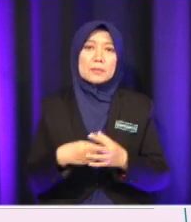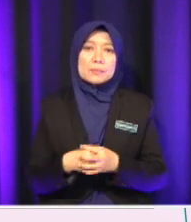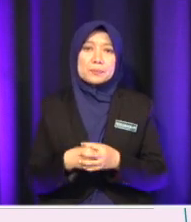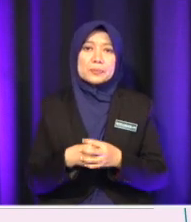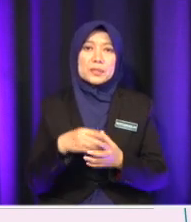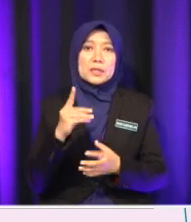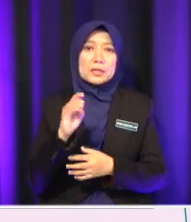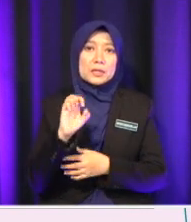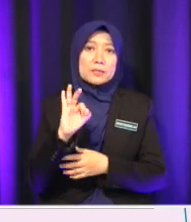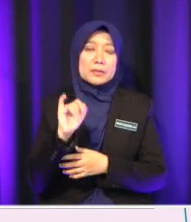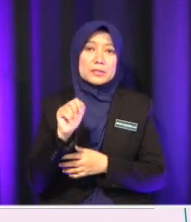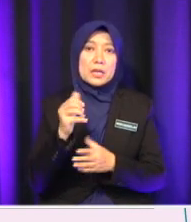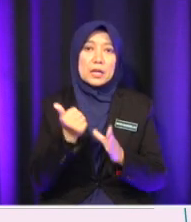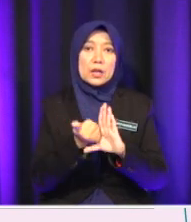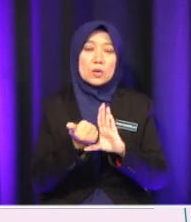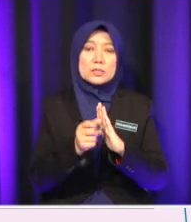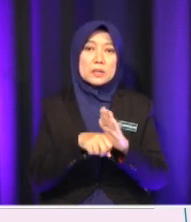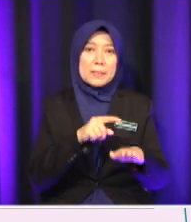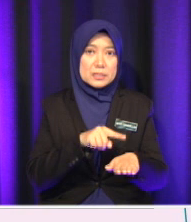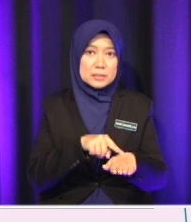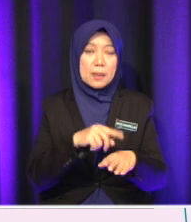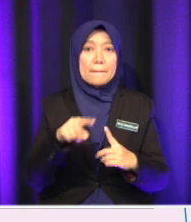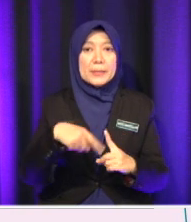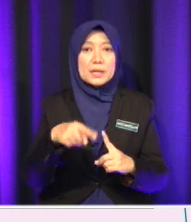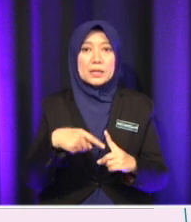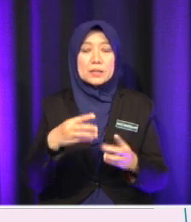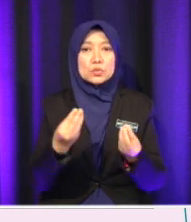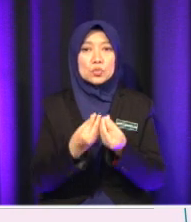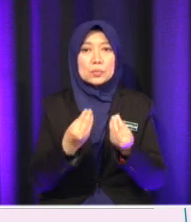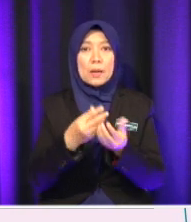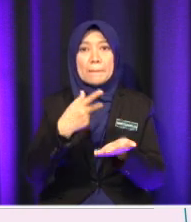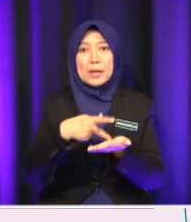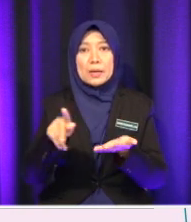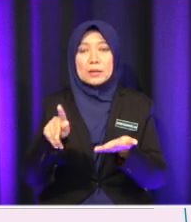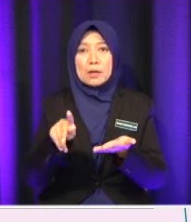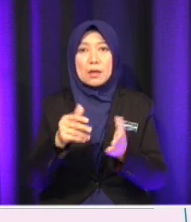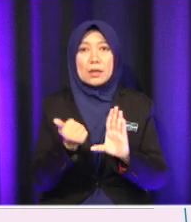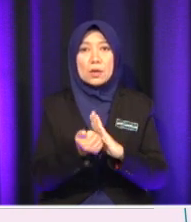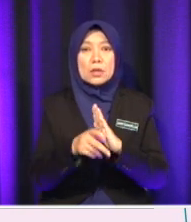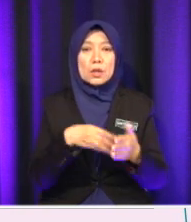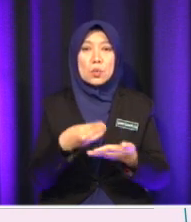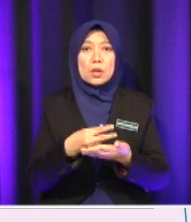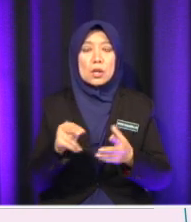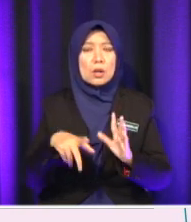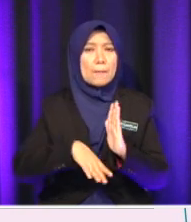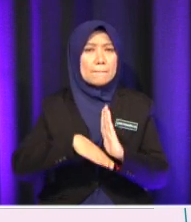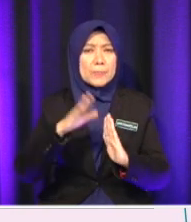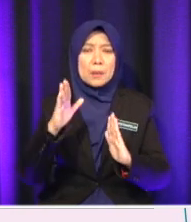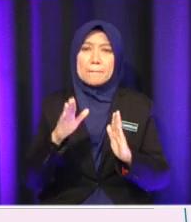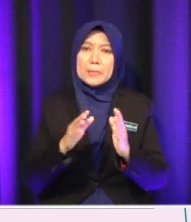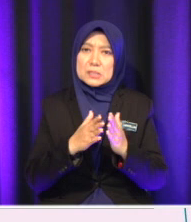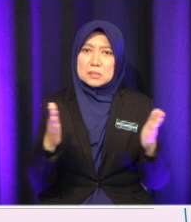accountsemase berlaku apabila jumlah pembayaran keuangan lebih besar daripada jumlah